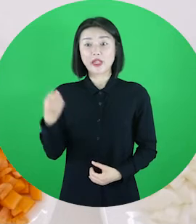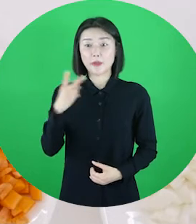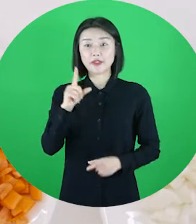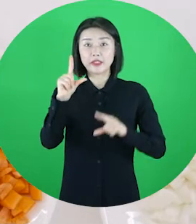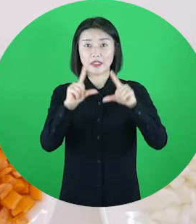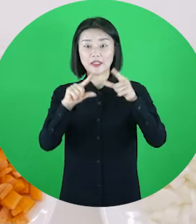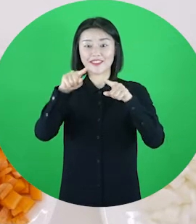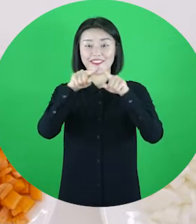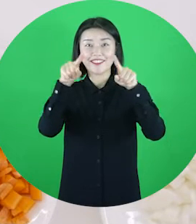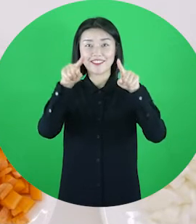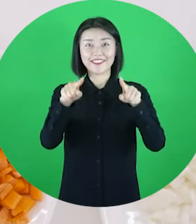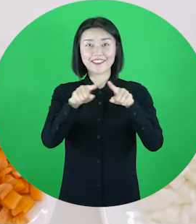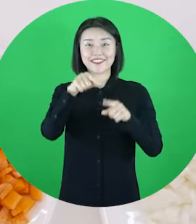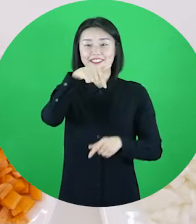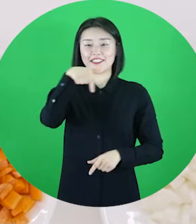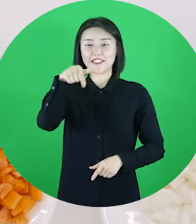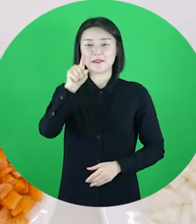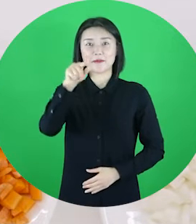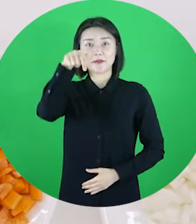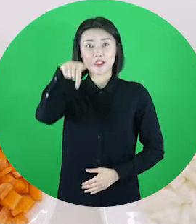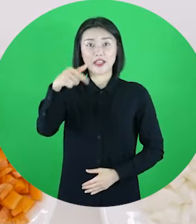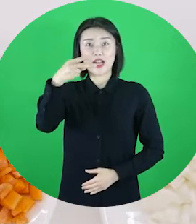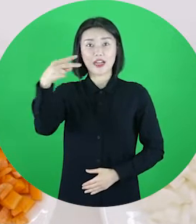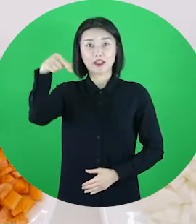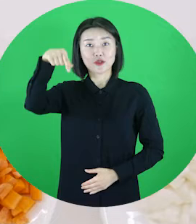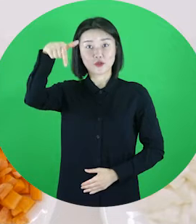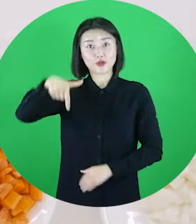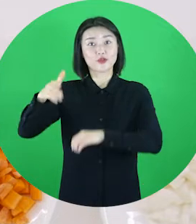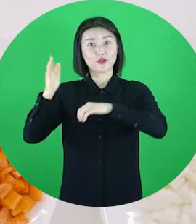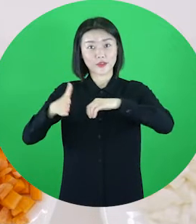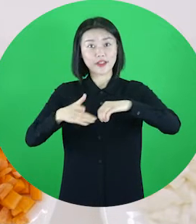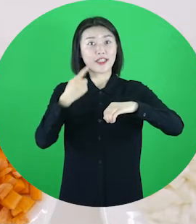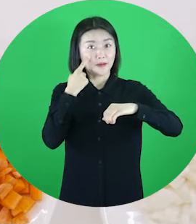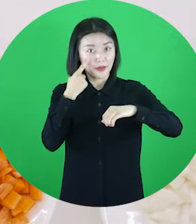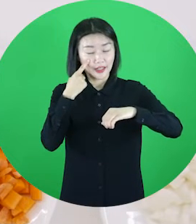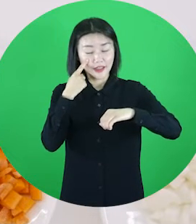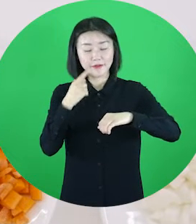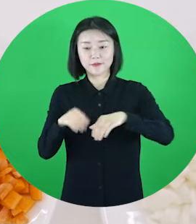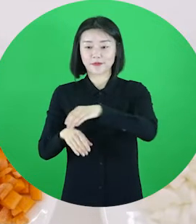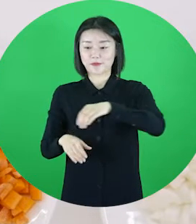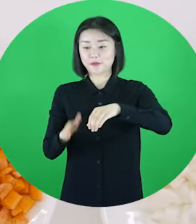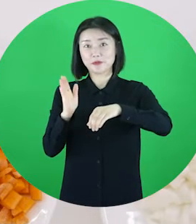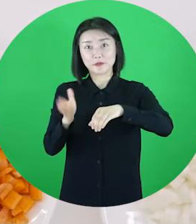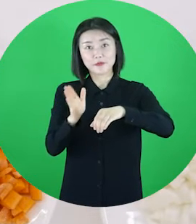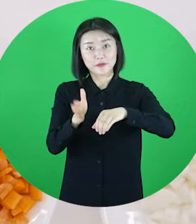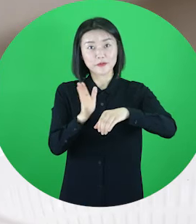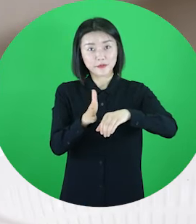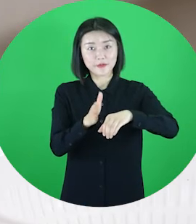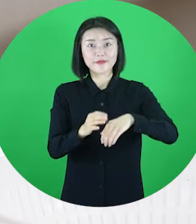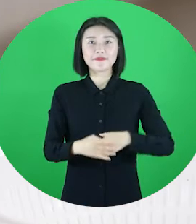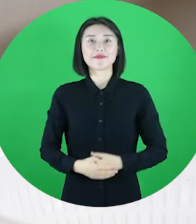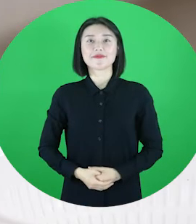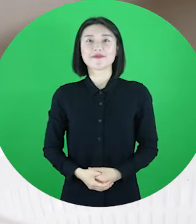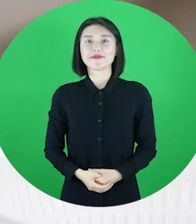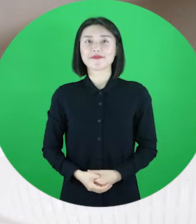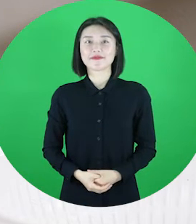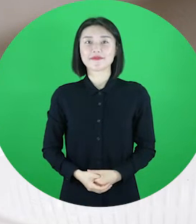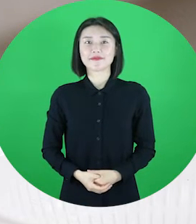한 입 크기로 깍둑썰기 해주도록 할게요. 자, 똑같이 한번 잘라봅시다.